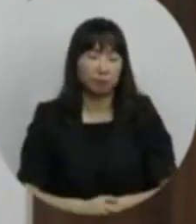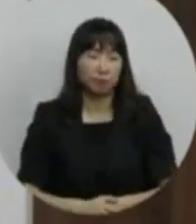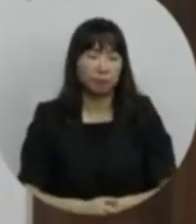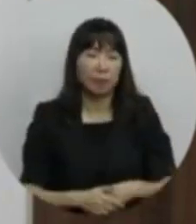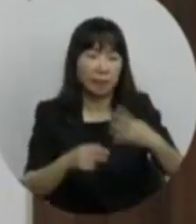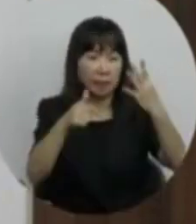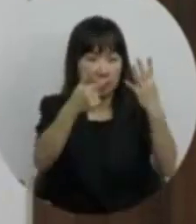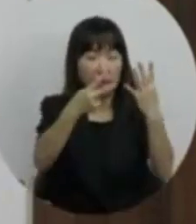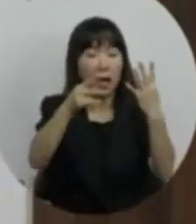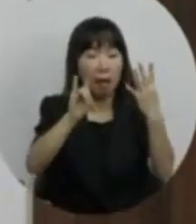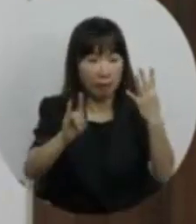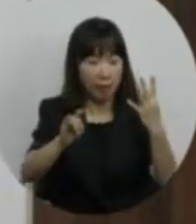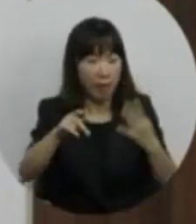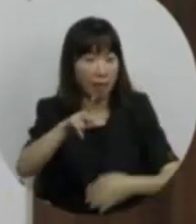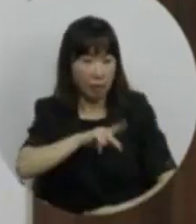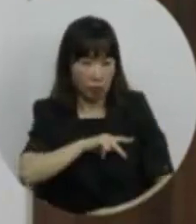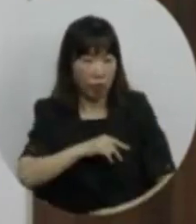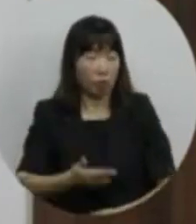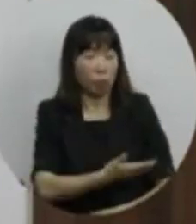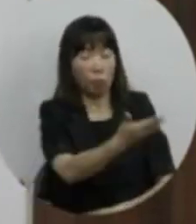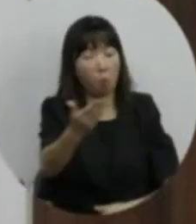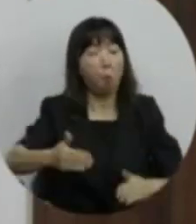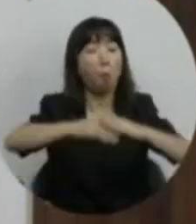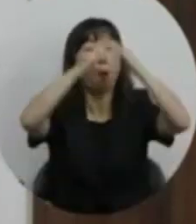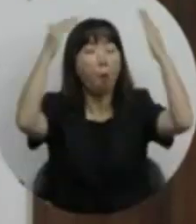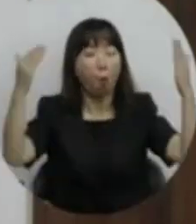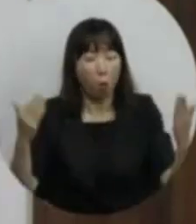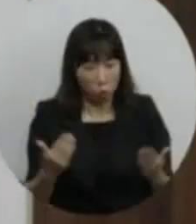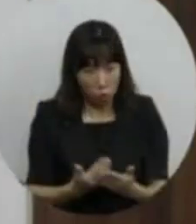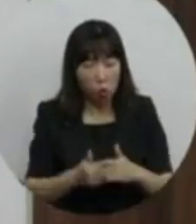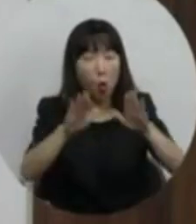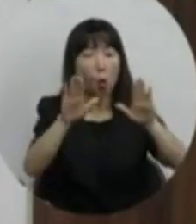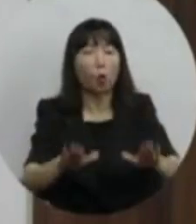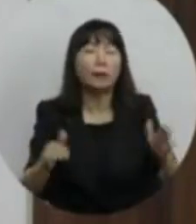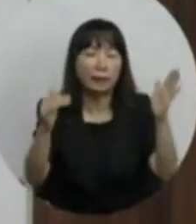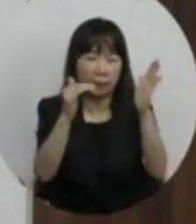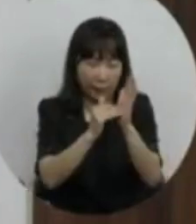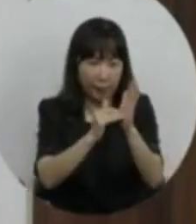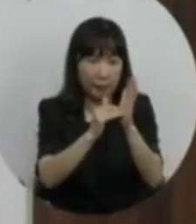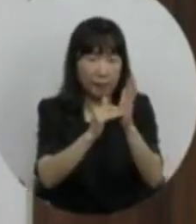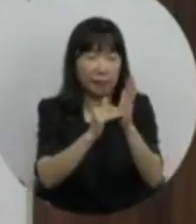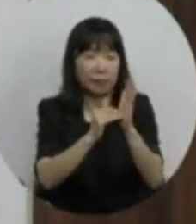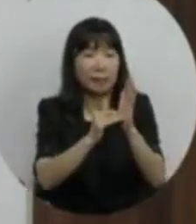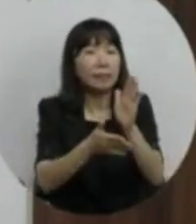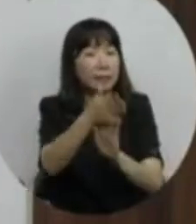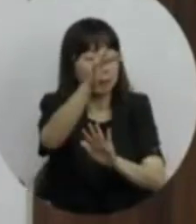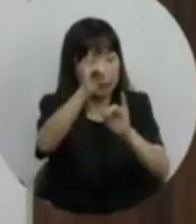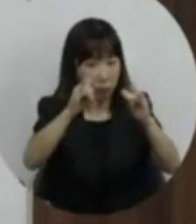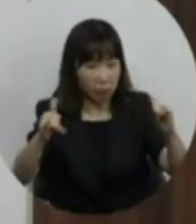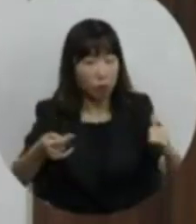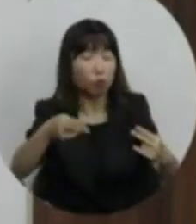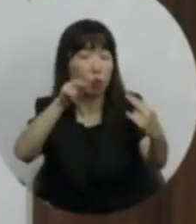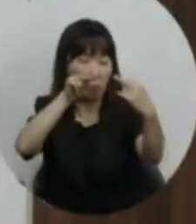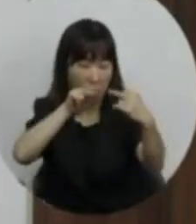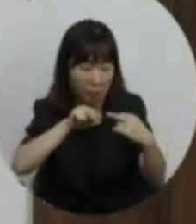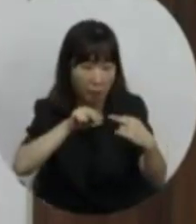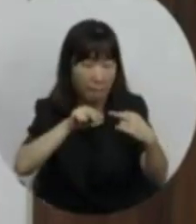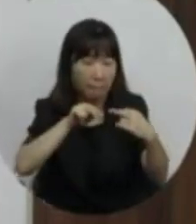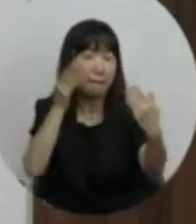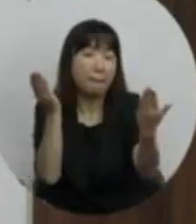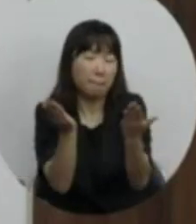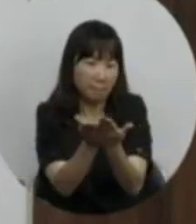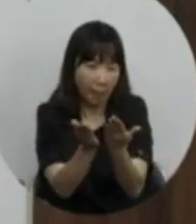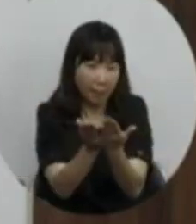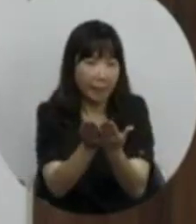제4대 여주시의회 의원 모두는 개원에서 오늘에 이르기까지 시민의 눈높이에 맞고 시민들의